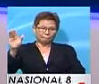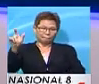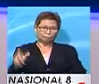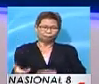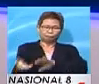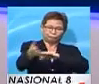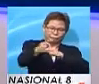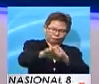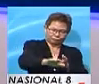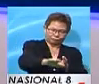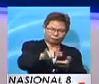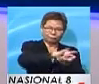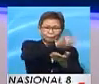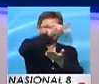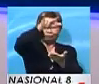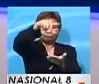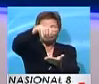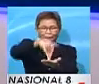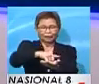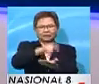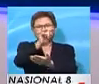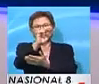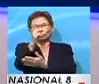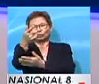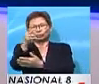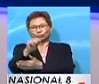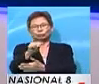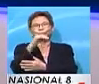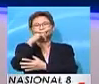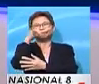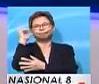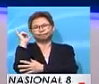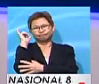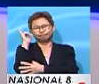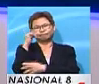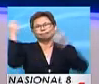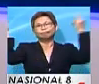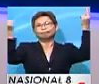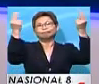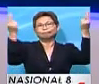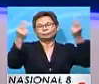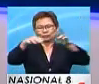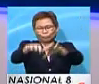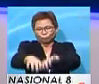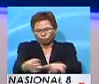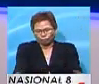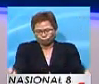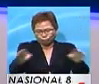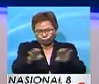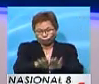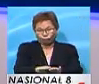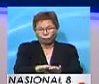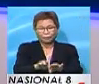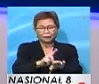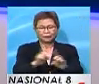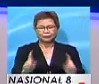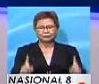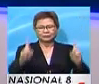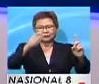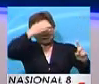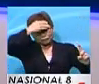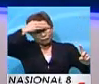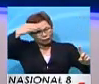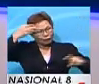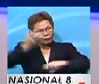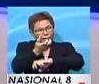yang terkorban dalam menahas pesawat di pangkalan tudm butterwolf semalam upacara pengebumian mendiang disempurnakan di tanah perkuburan Hindu